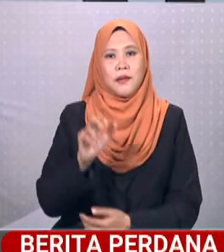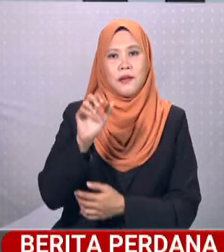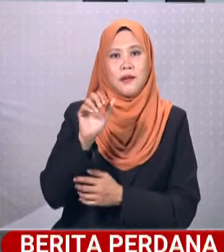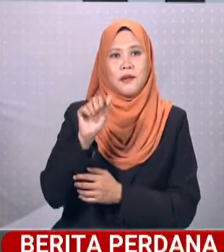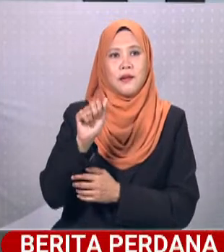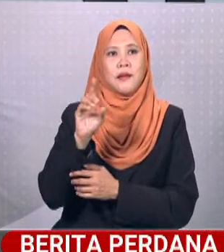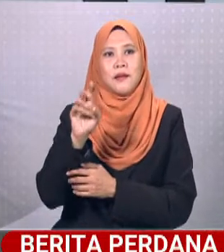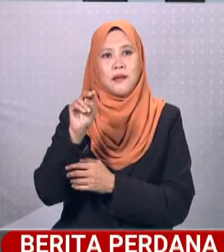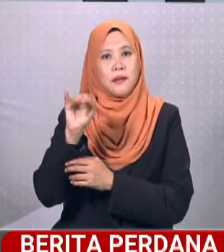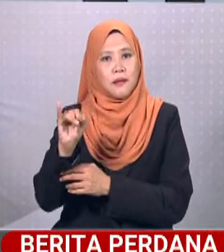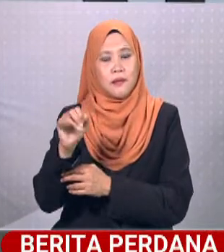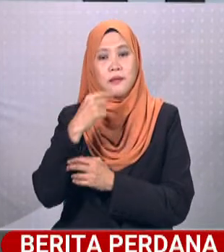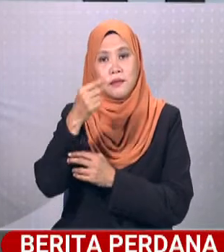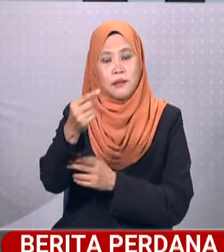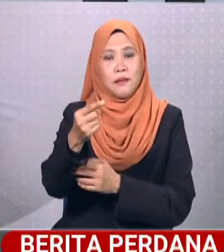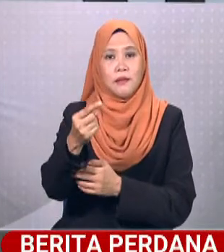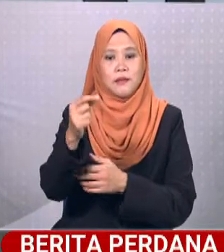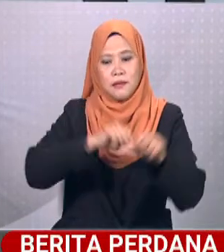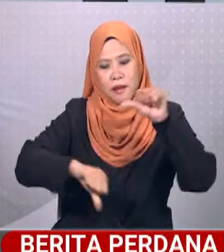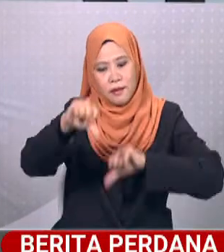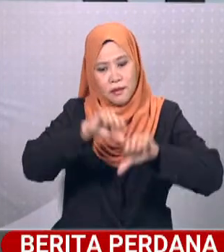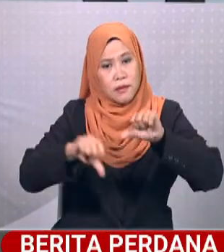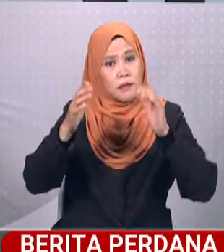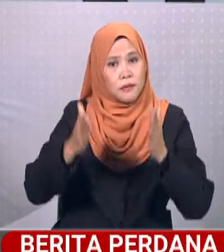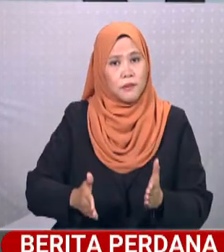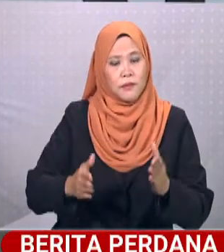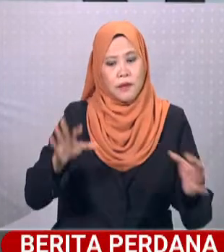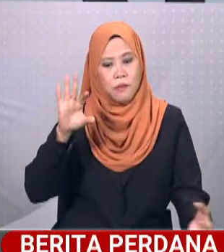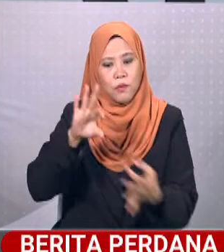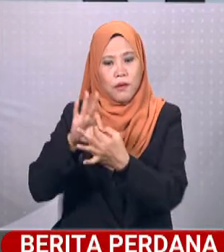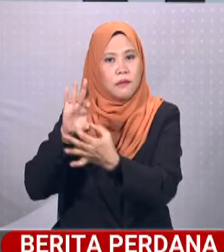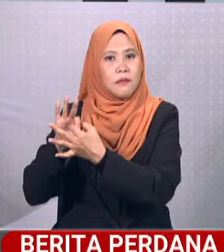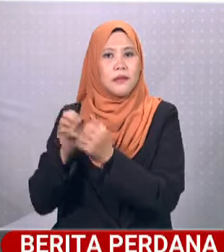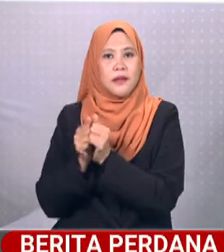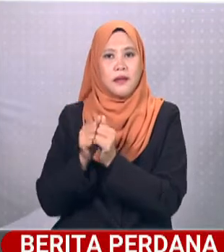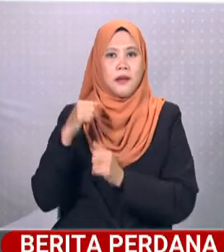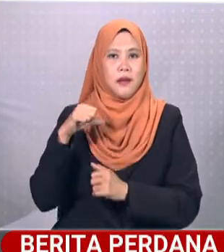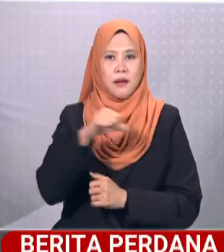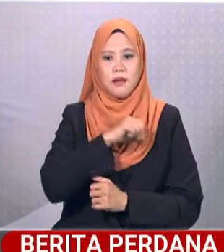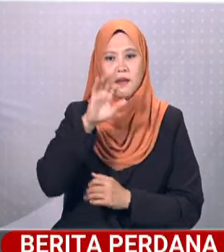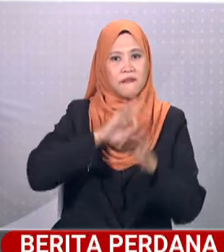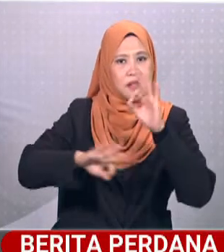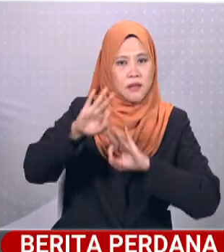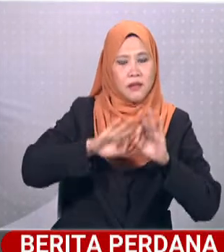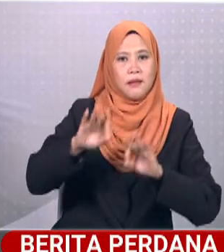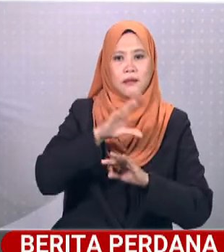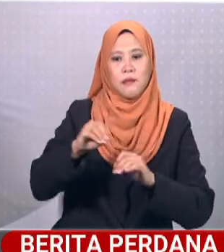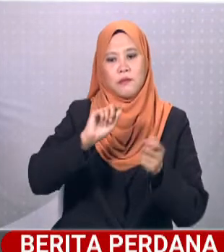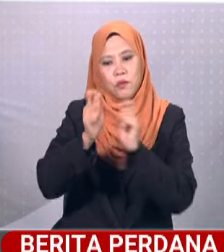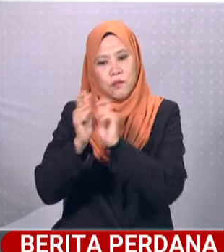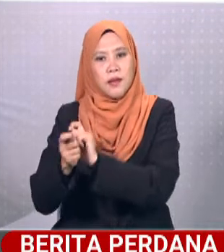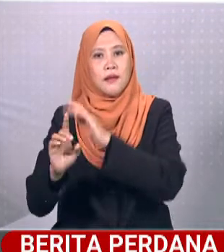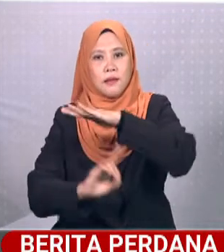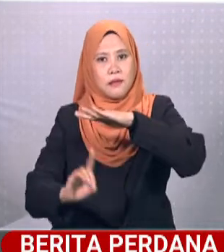DNDi dalam satu kenyataan menyatakan selain saintis, gabungan itu juga terdiri daripada ahli fizik, penyumbang dana dan penggubal